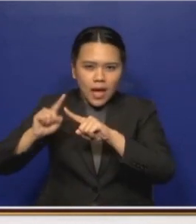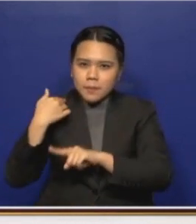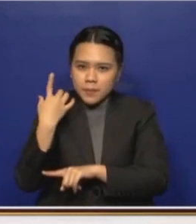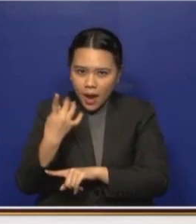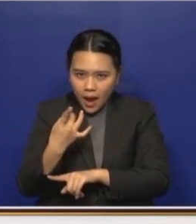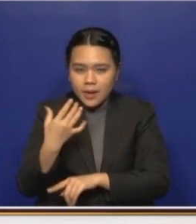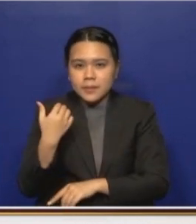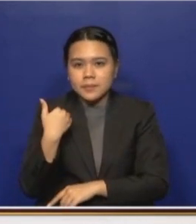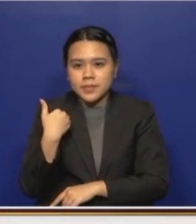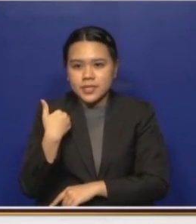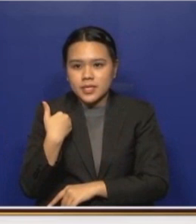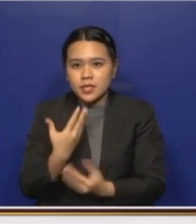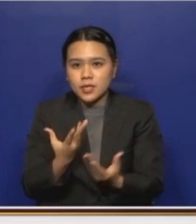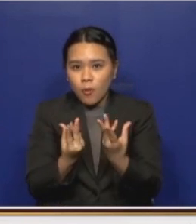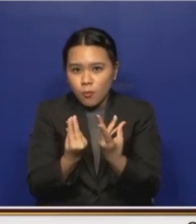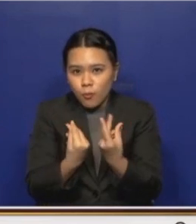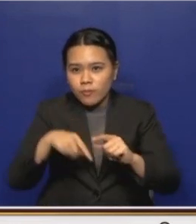หายอะไรมั่งครับ